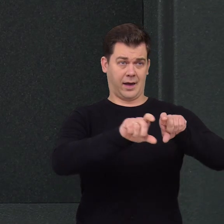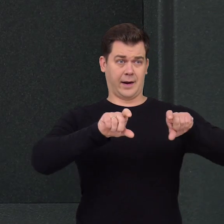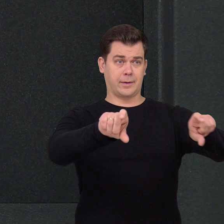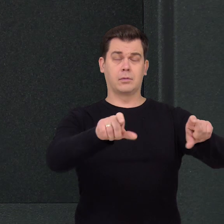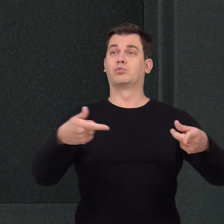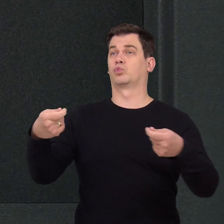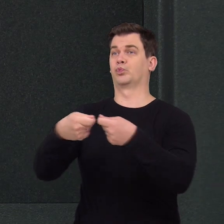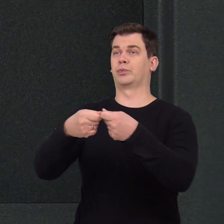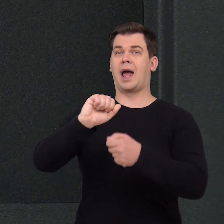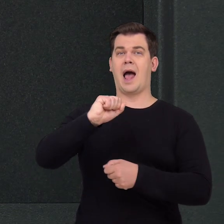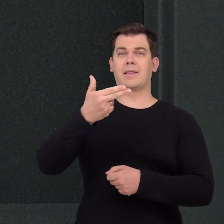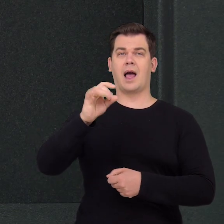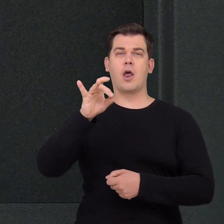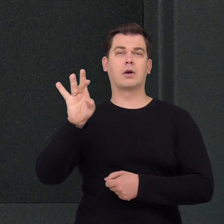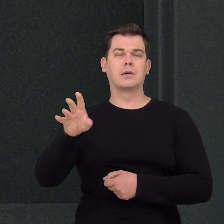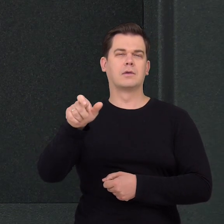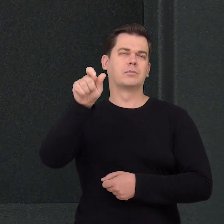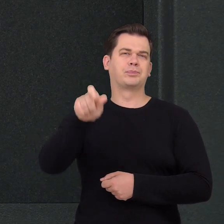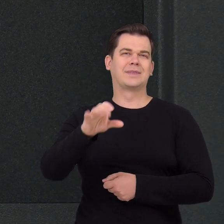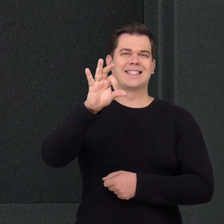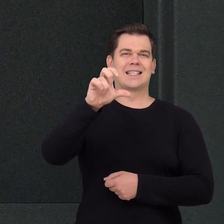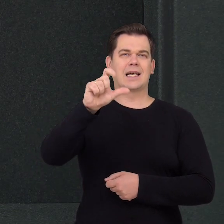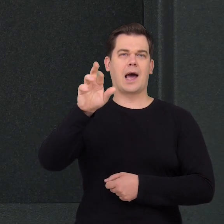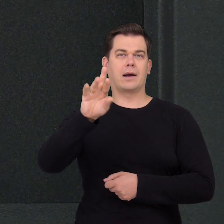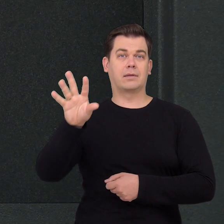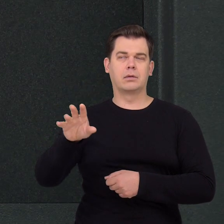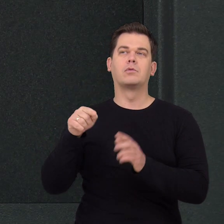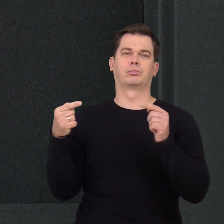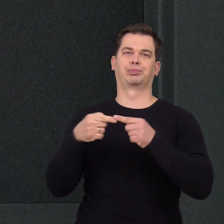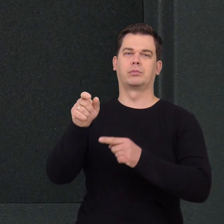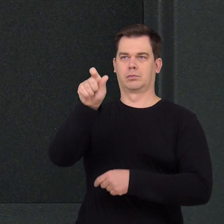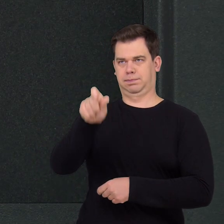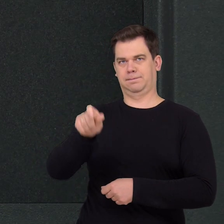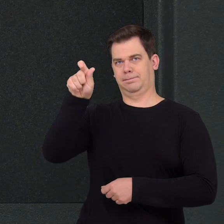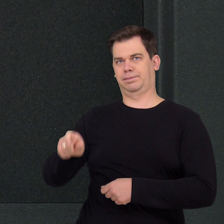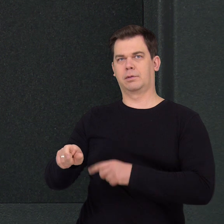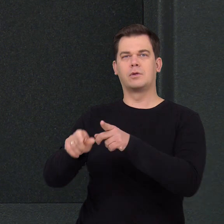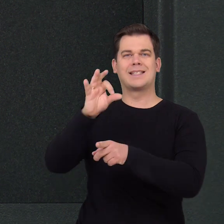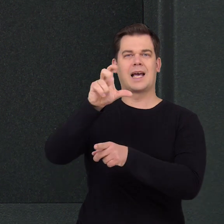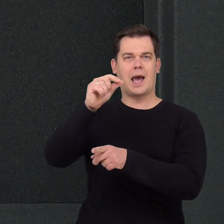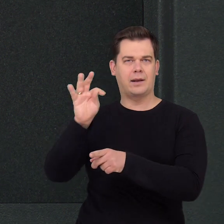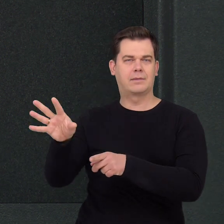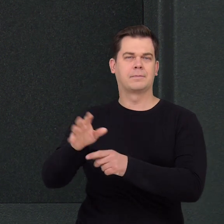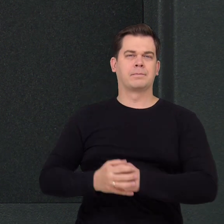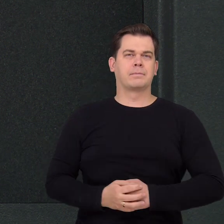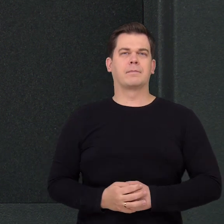wejścia analogowego, tak zwanego SCART, to prawidłowym źródłem będzie EXT, AV lub SCART.